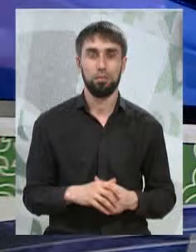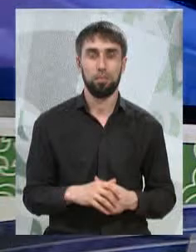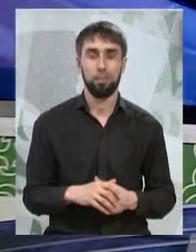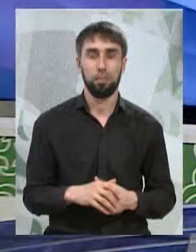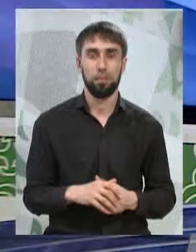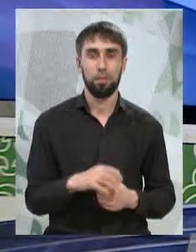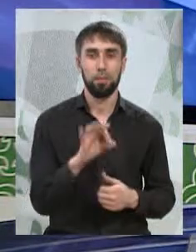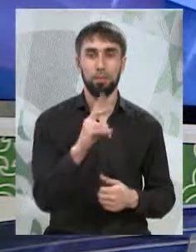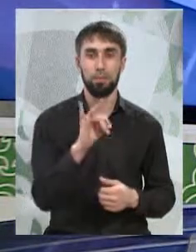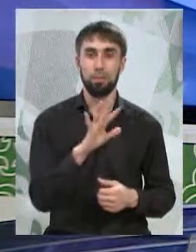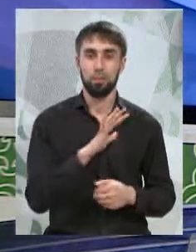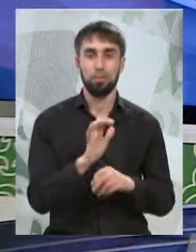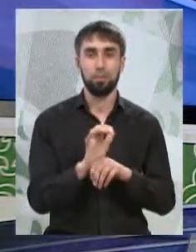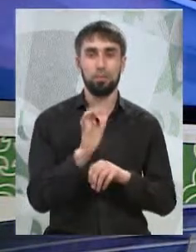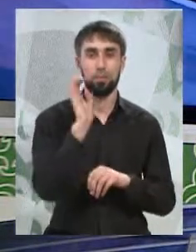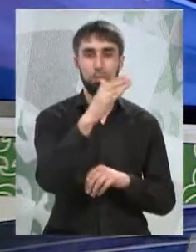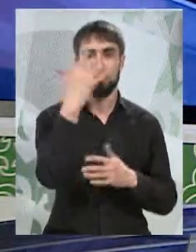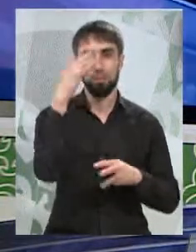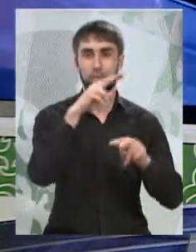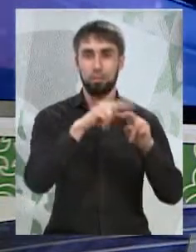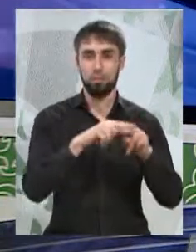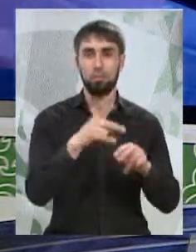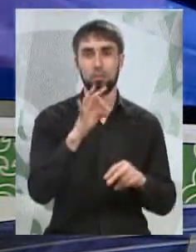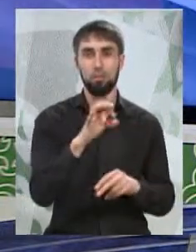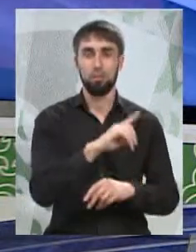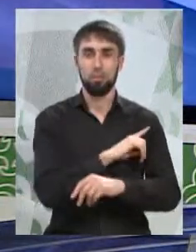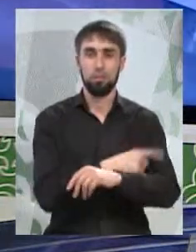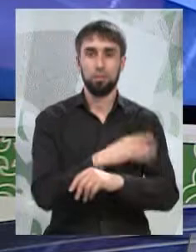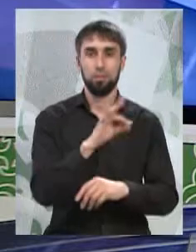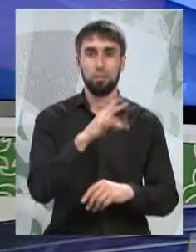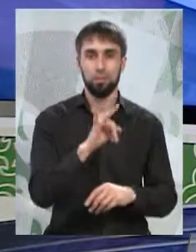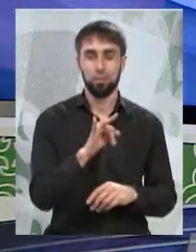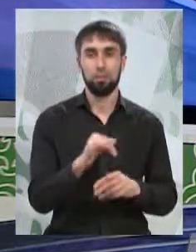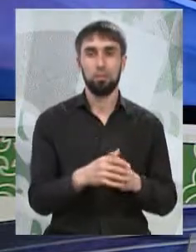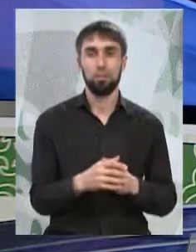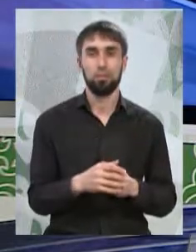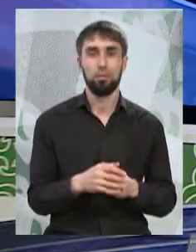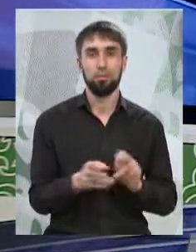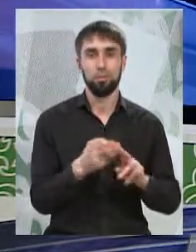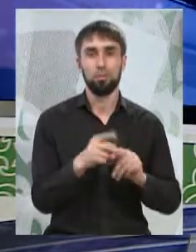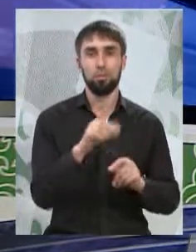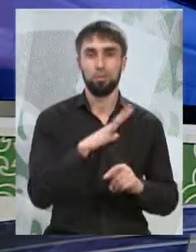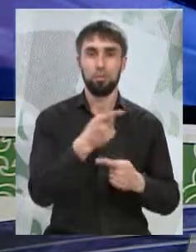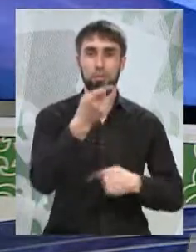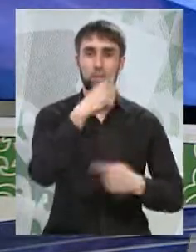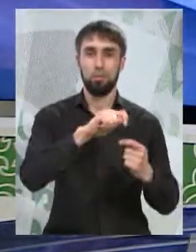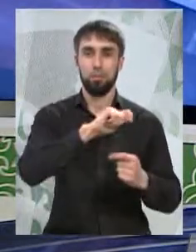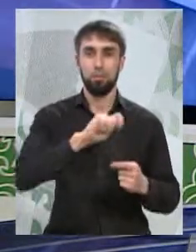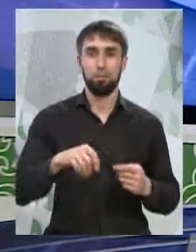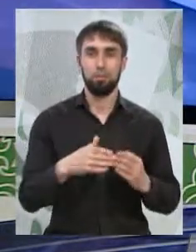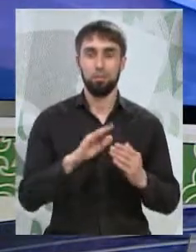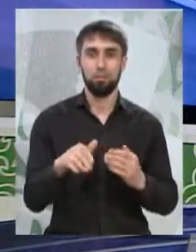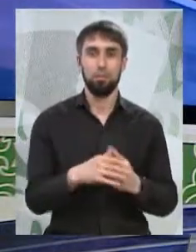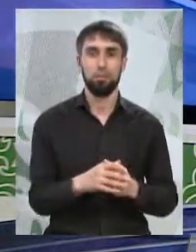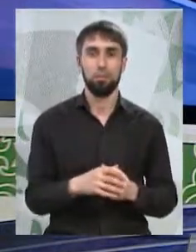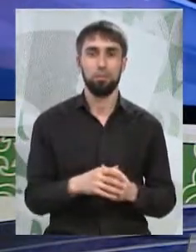Они были высланы на чужбину, но сила воли и вера в светлое будущее дарили им надежду на возвращение домой. В преддверии